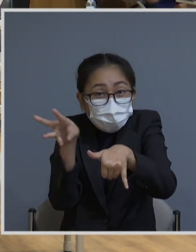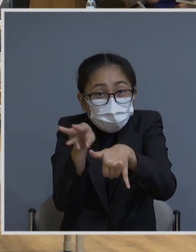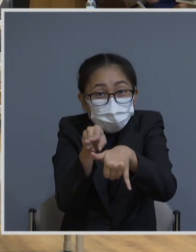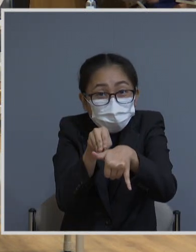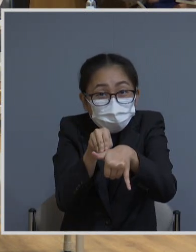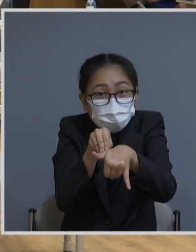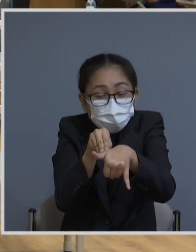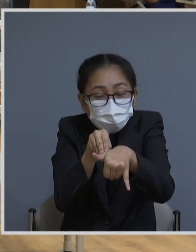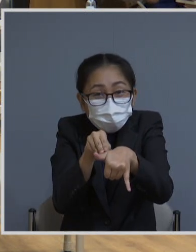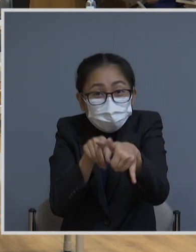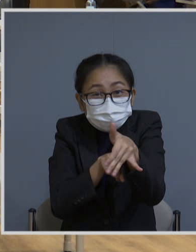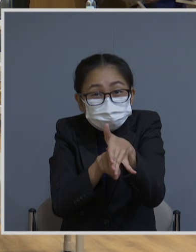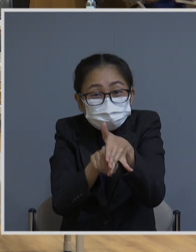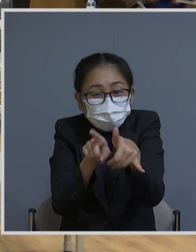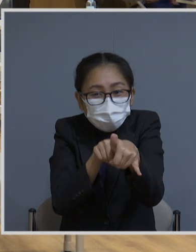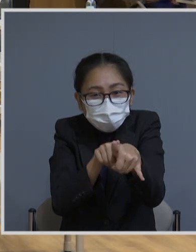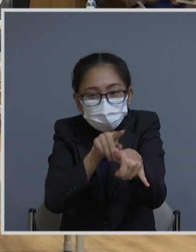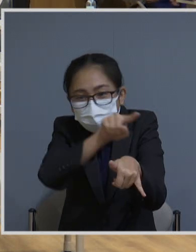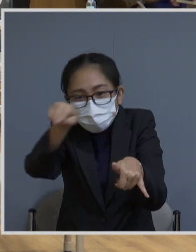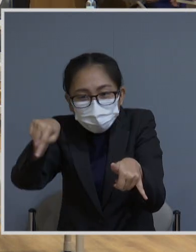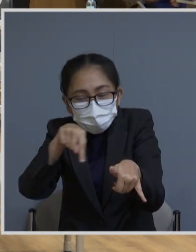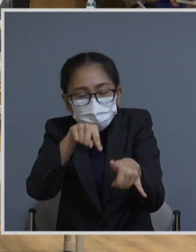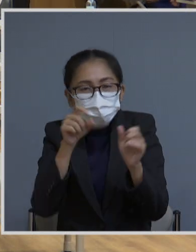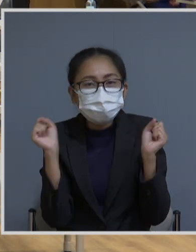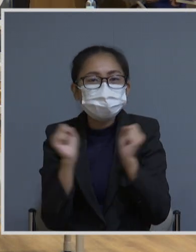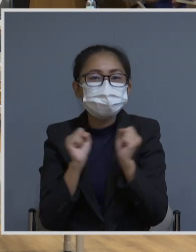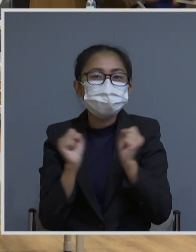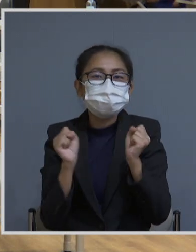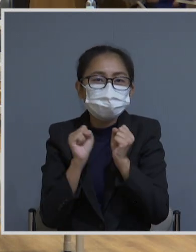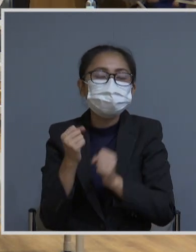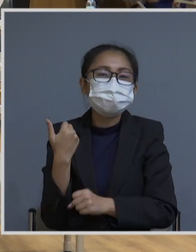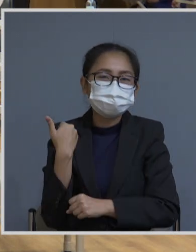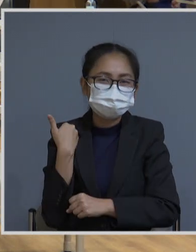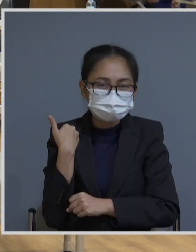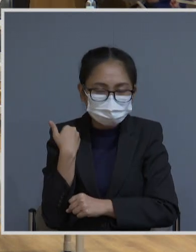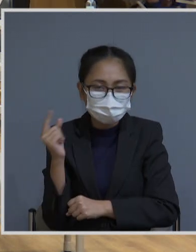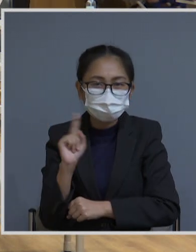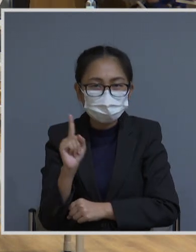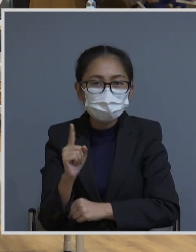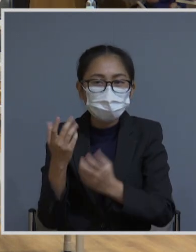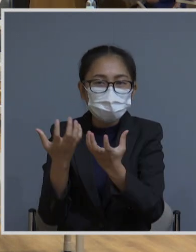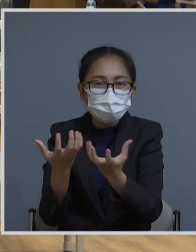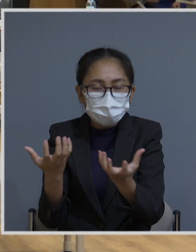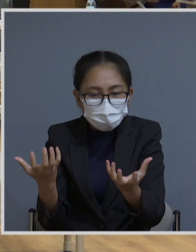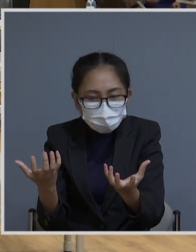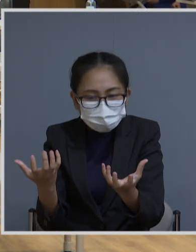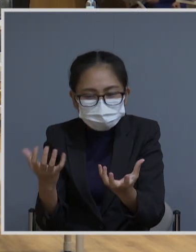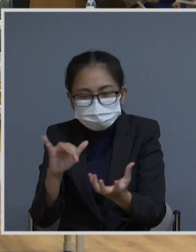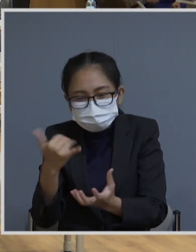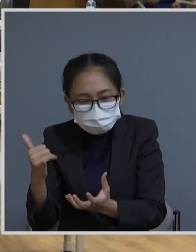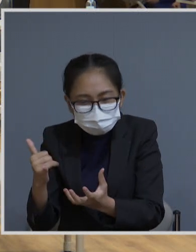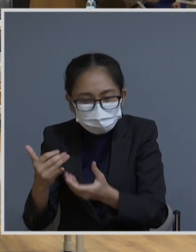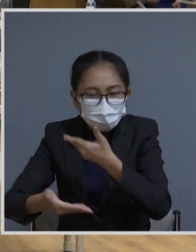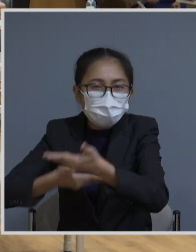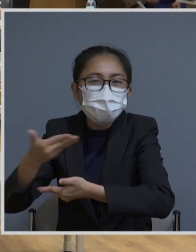ที่หวาดผวาของของเกษตรกรเป็นอย่างยิ่งนั่นคือทรัพย์สินอาจจะเป็นชิ้นสุดท้ายในชีวิต